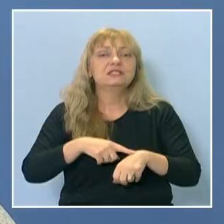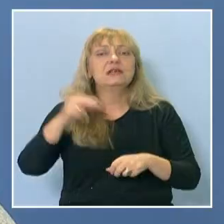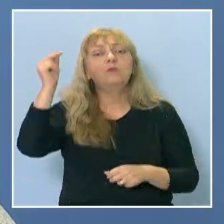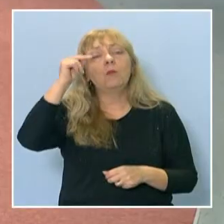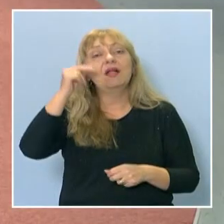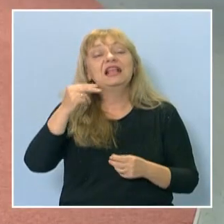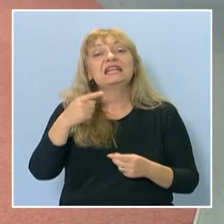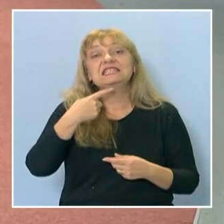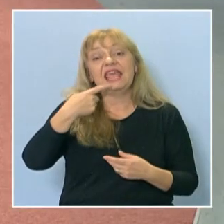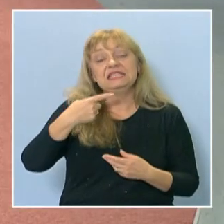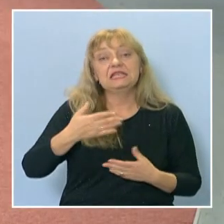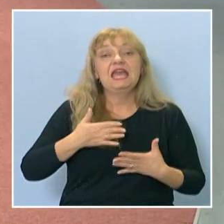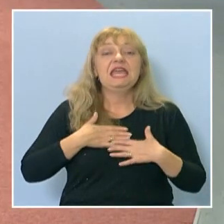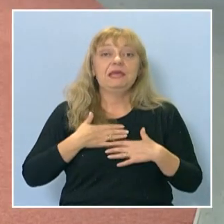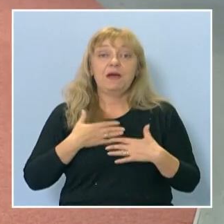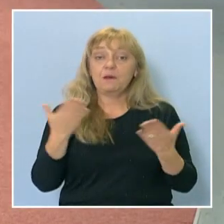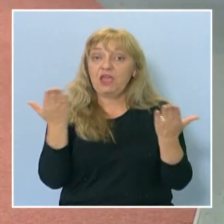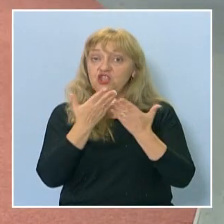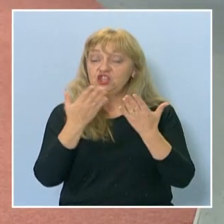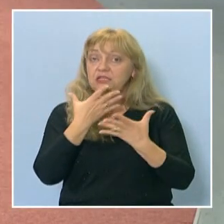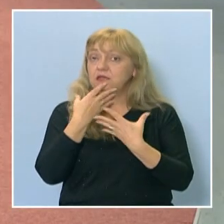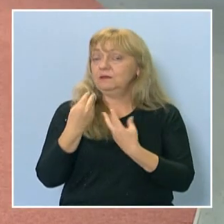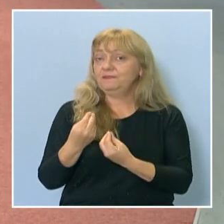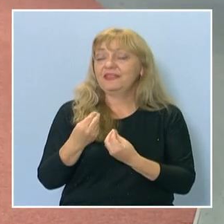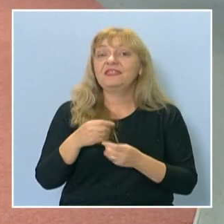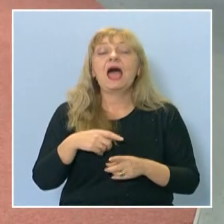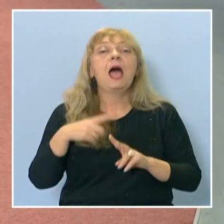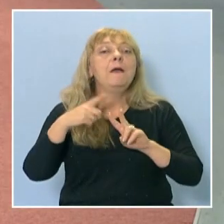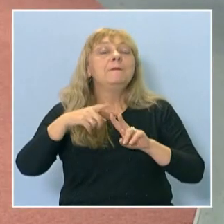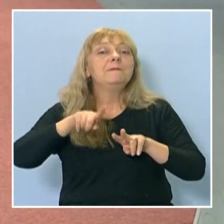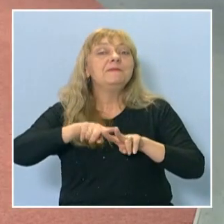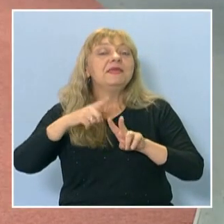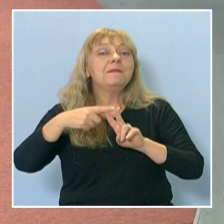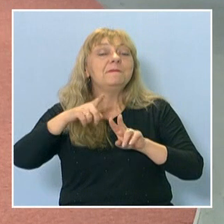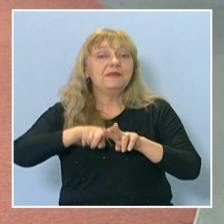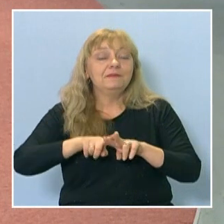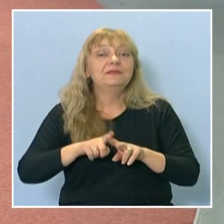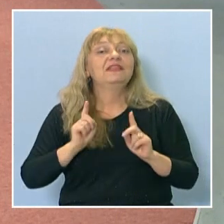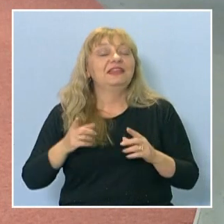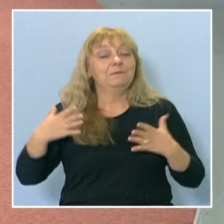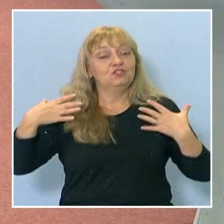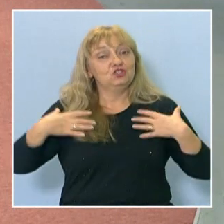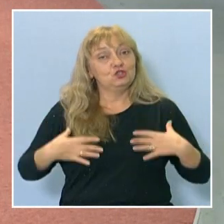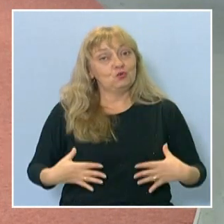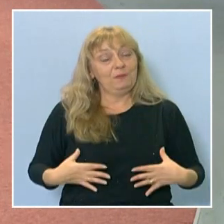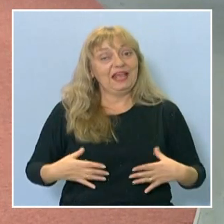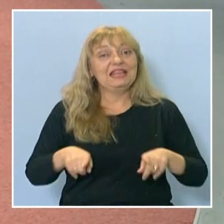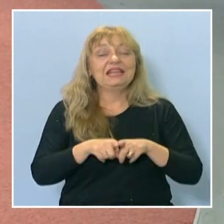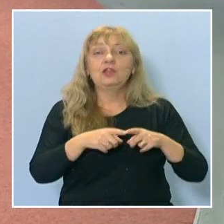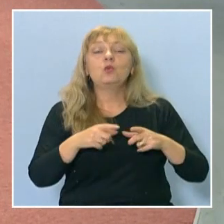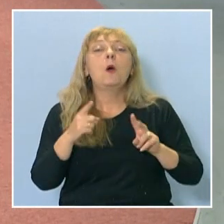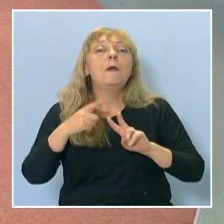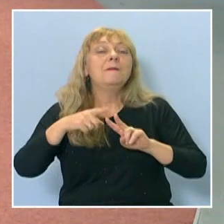имахме изразително четене на Пипи. Всеки донеси книжка. Трябваше да бъдат облечени като Пипи с прическа, чорапи. Имаме